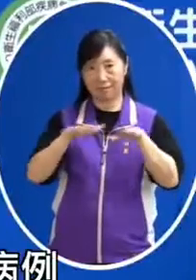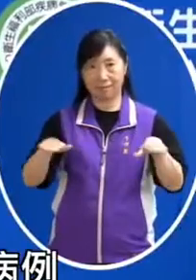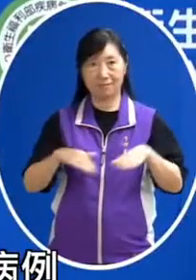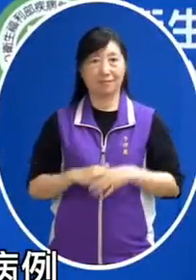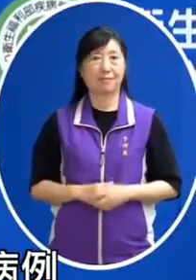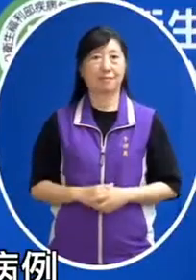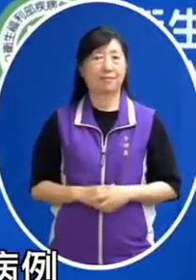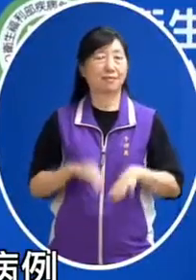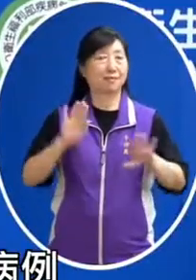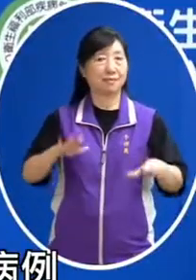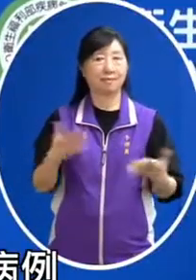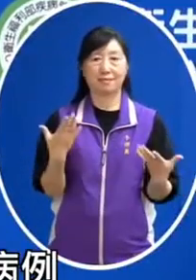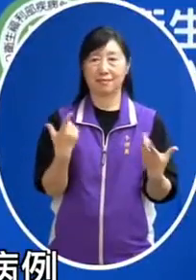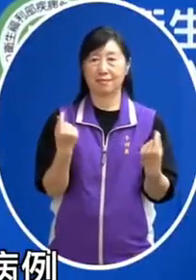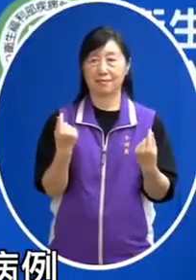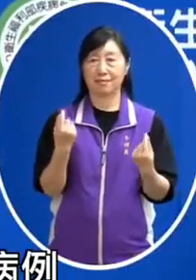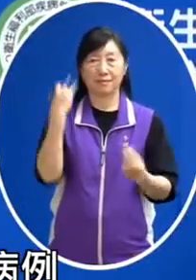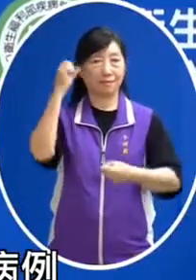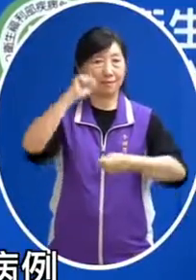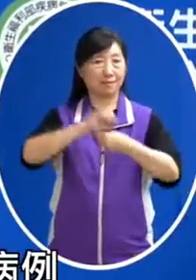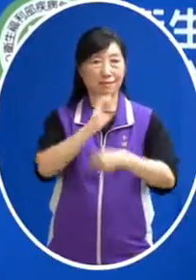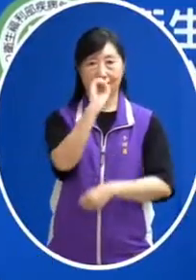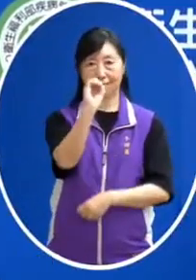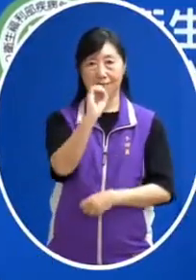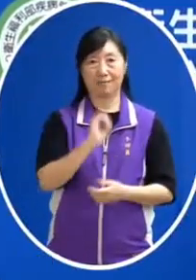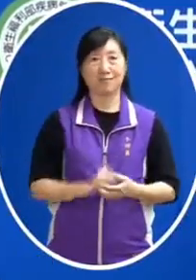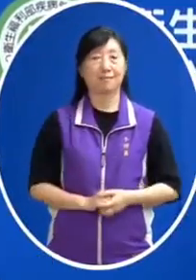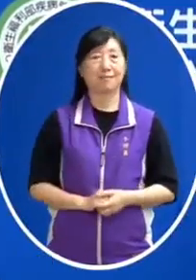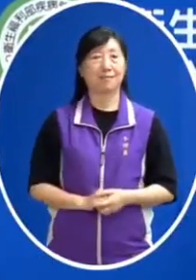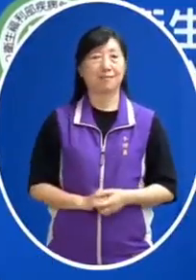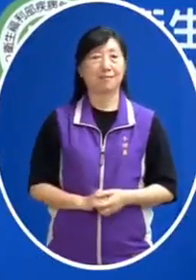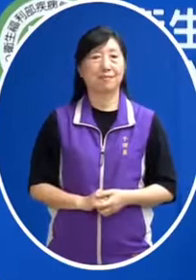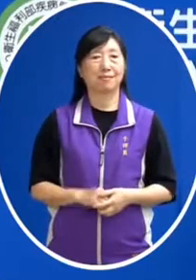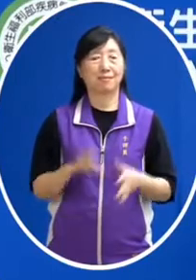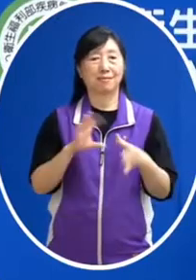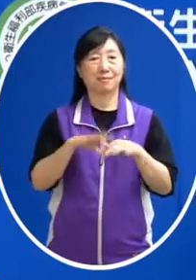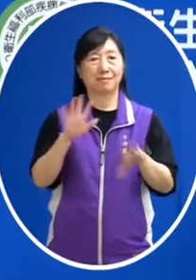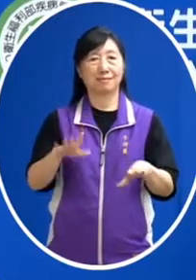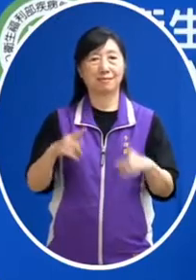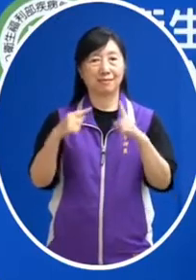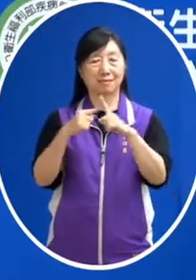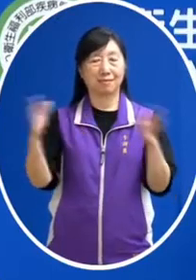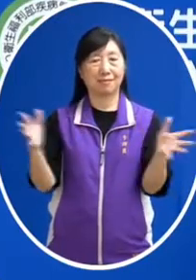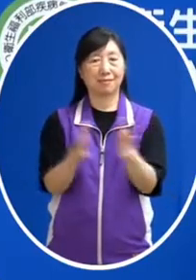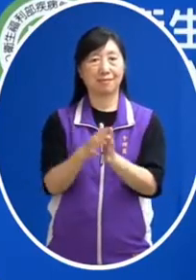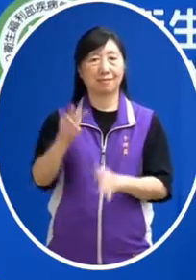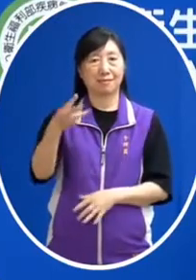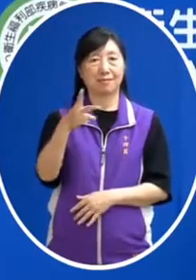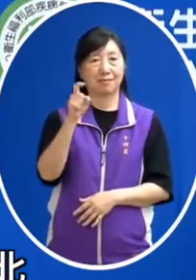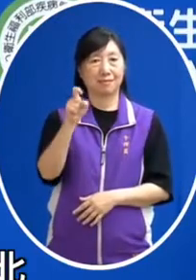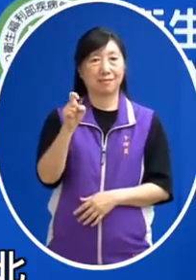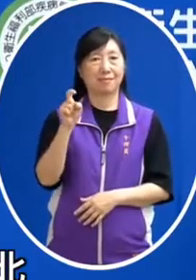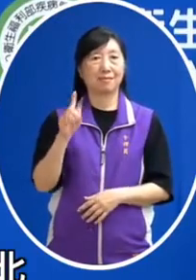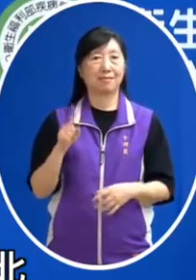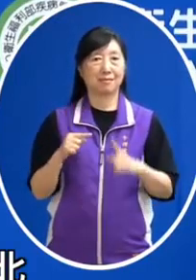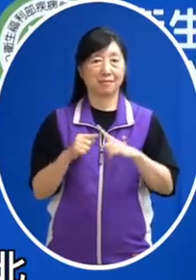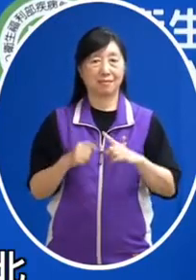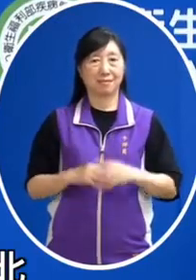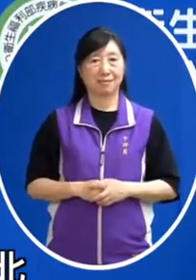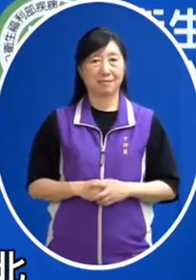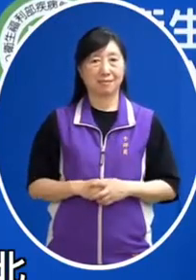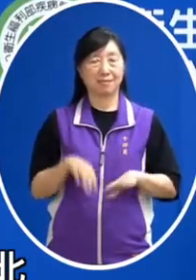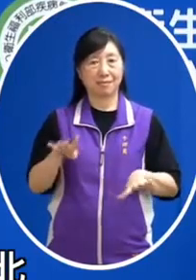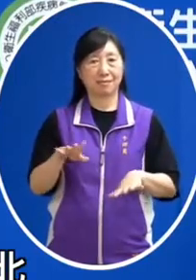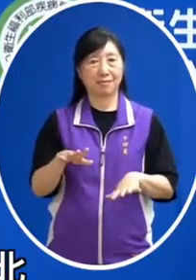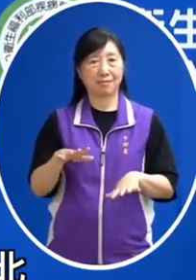那我们今天仍然没有新增的病例，那且隔离人数也增至311人。好，那我们定点